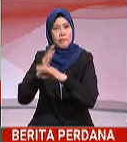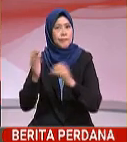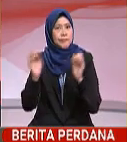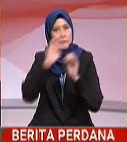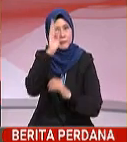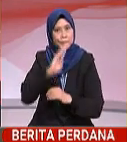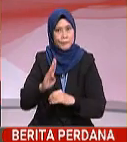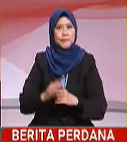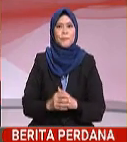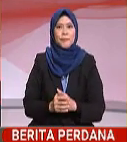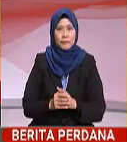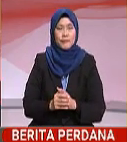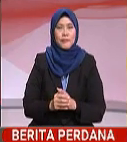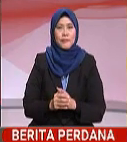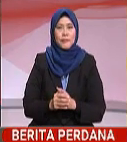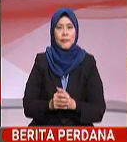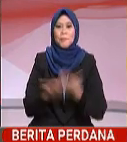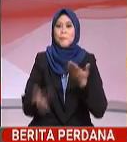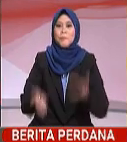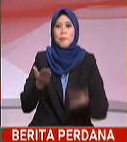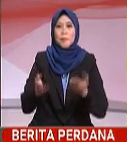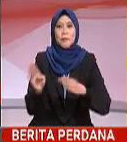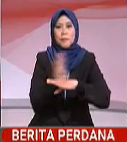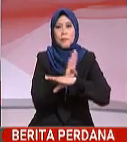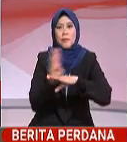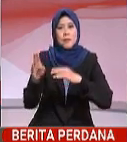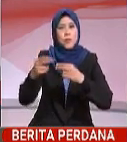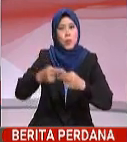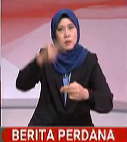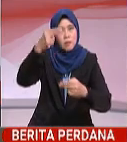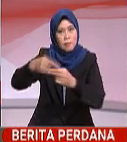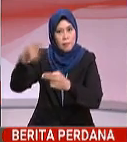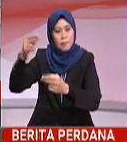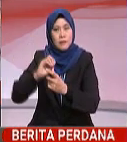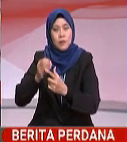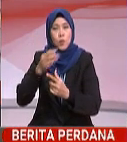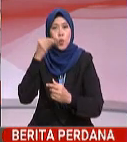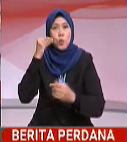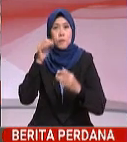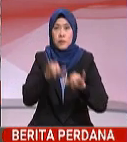pembukaan. Jadi mungkin pengusaha-pengusaha hotel dan homestay